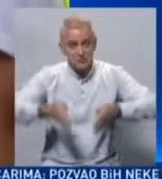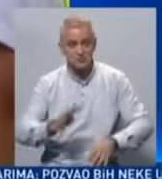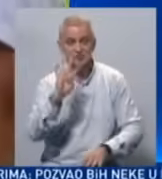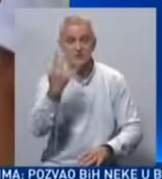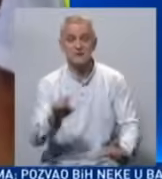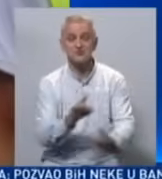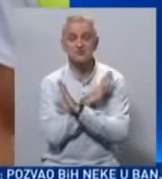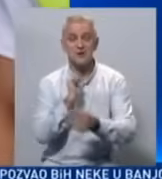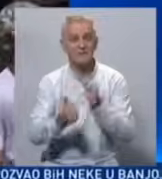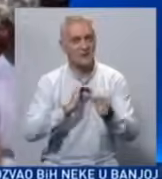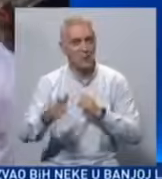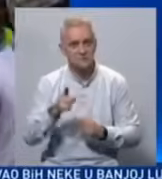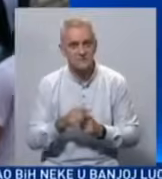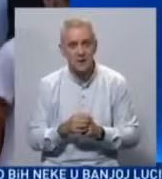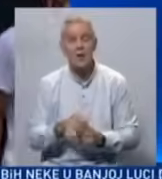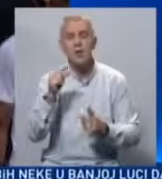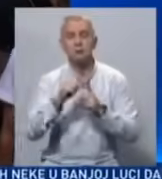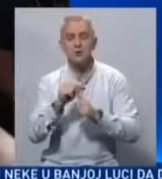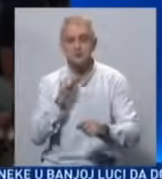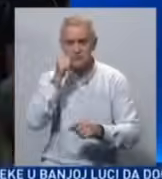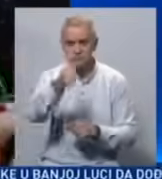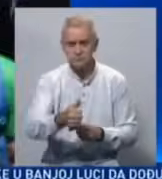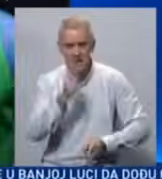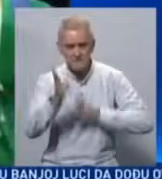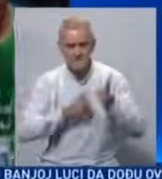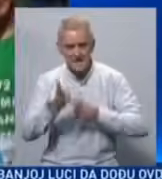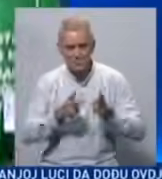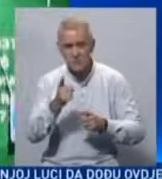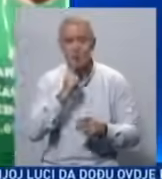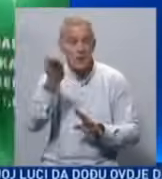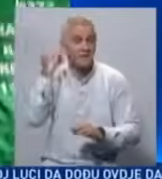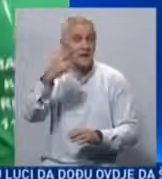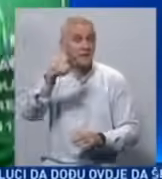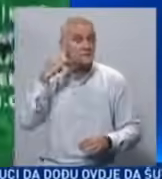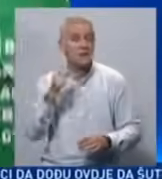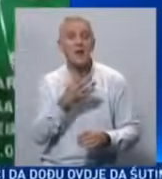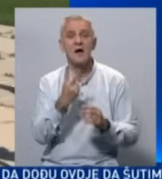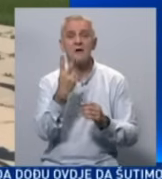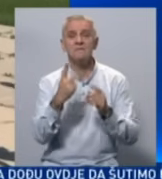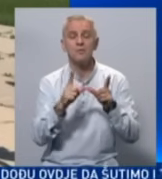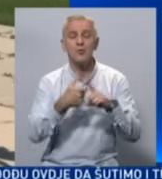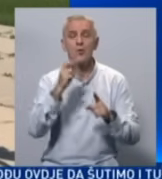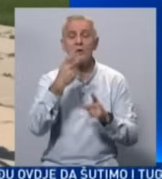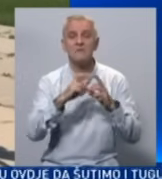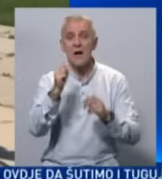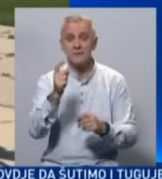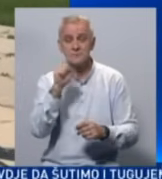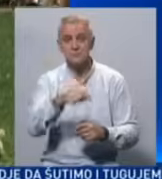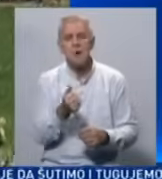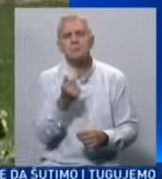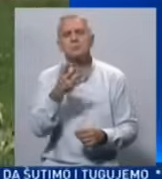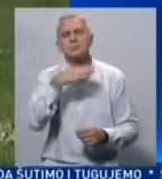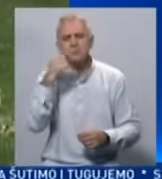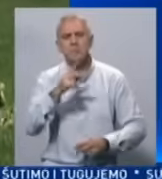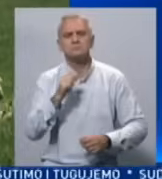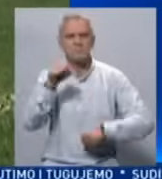žrtava genocida. U Potočare su stigli i maratonci koji su prije tri dana krenuli iz Vukovara te brojni drugi koji trčeći,